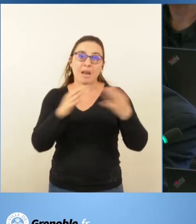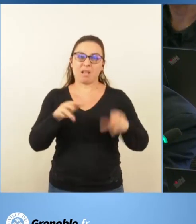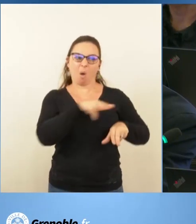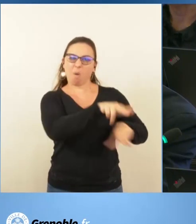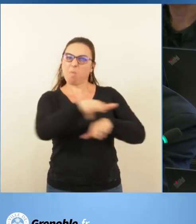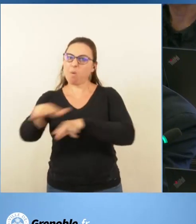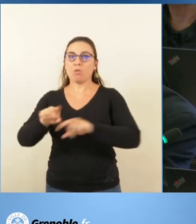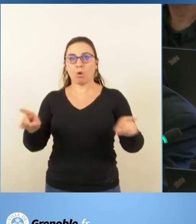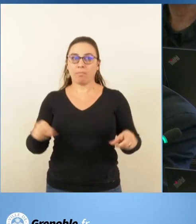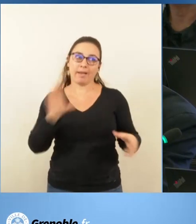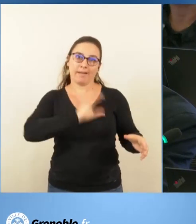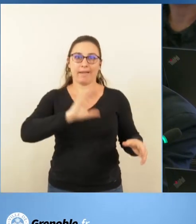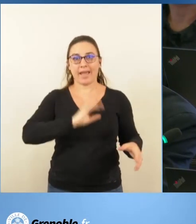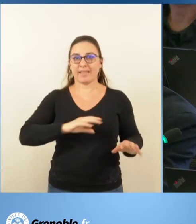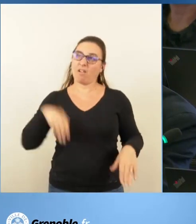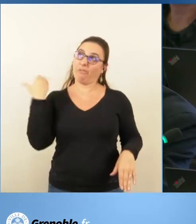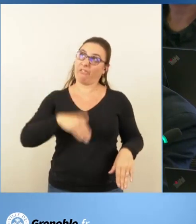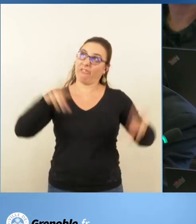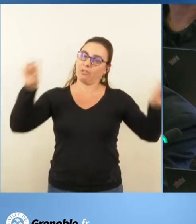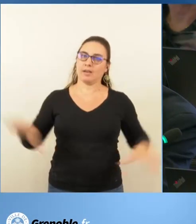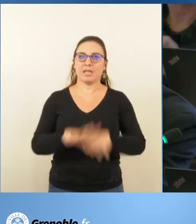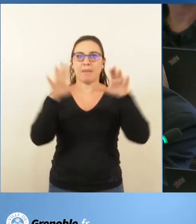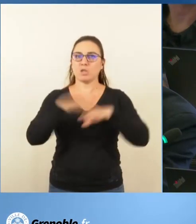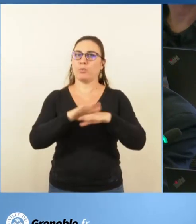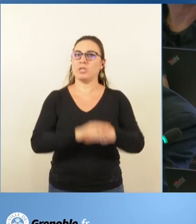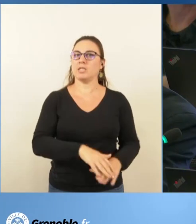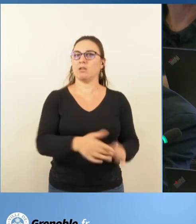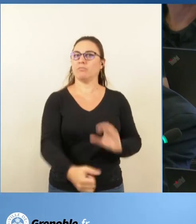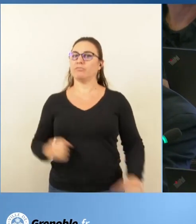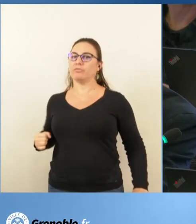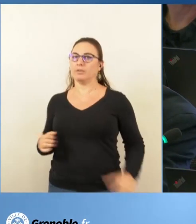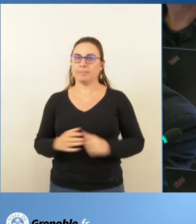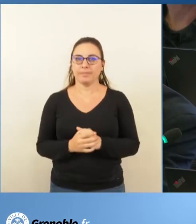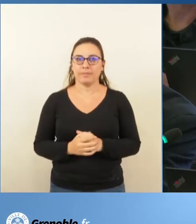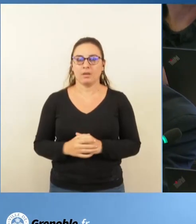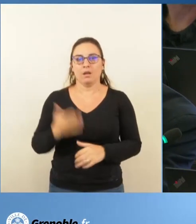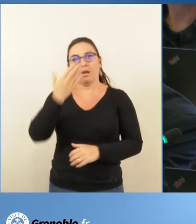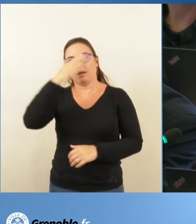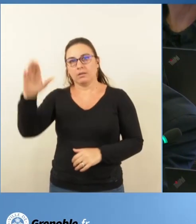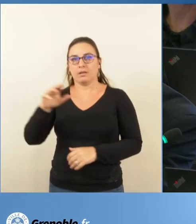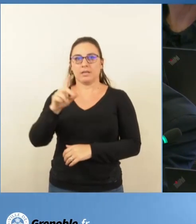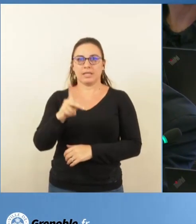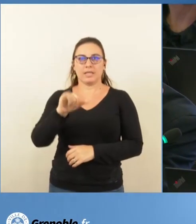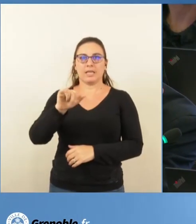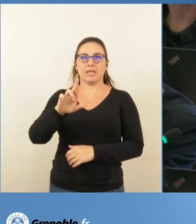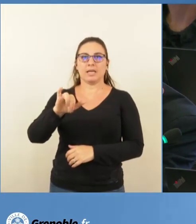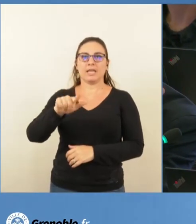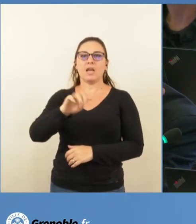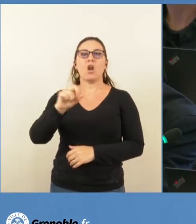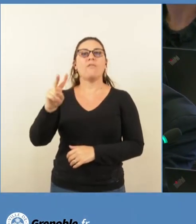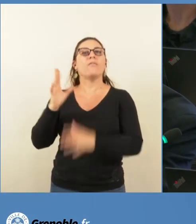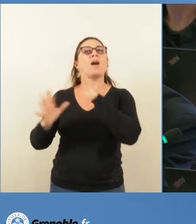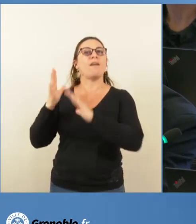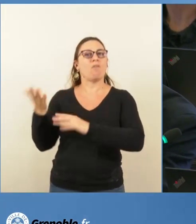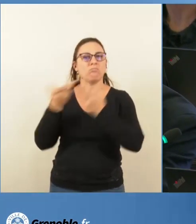mais vous tentez de leur couper la tête politiquement l'un de ces artistes soviétiques Vladimir kyrilov avait déclaré au nom de